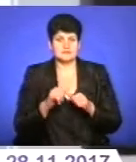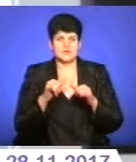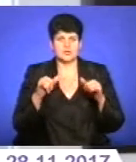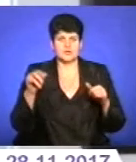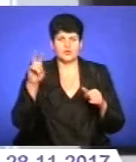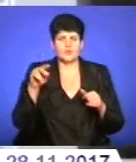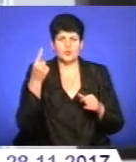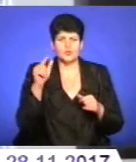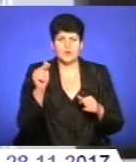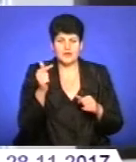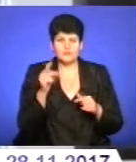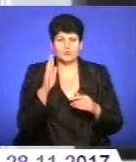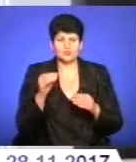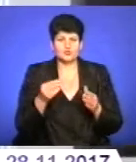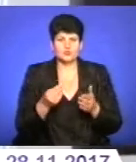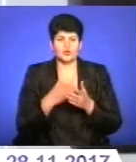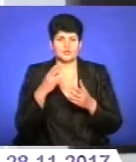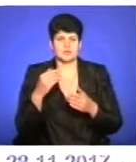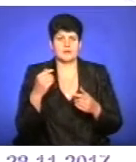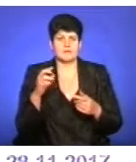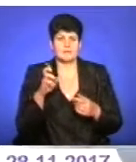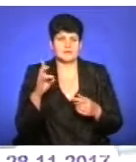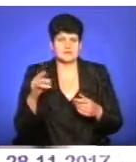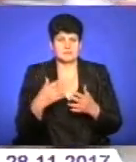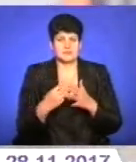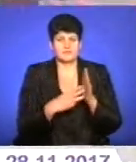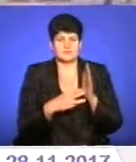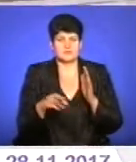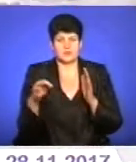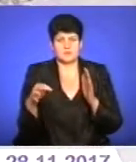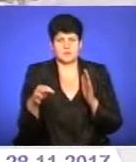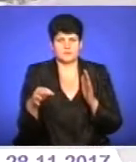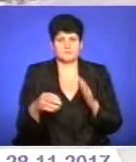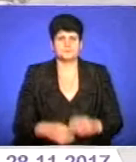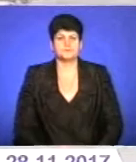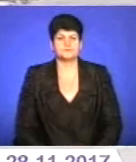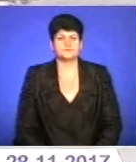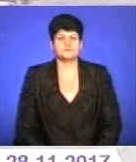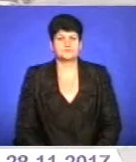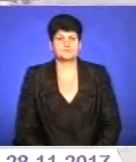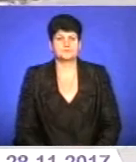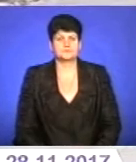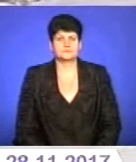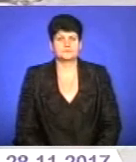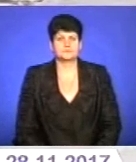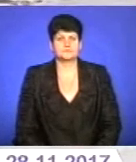на 1 гривню призводить до здорожчання нафтопродуктів на 80 копійок. Соломія Струс, Андрій Бодак, Вісті